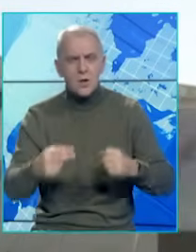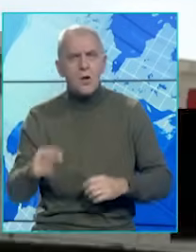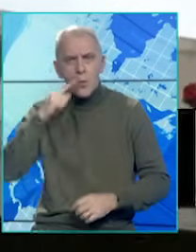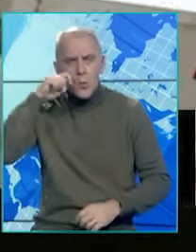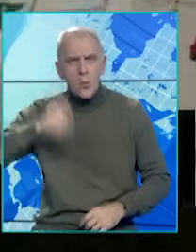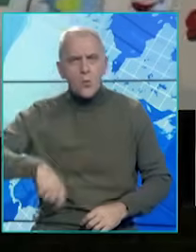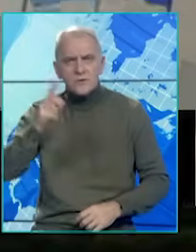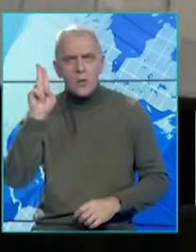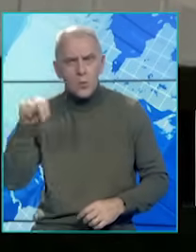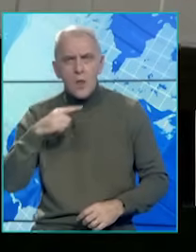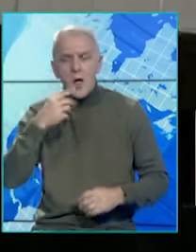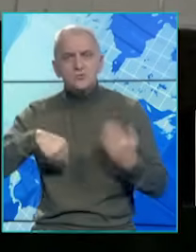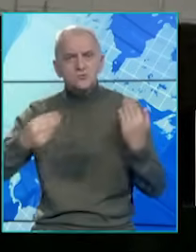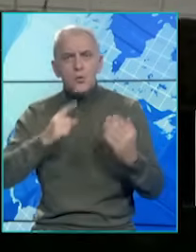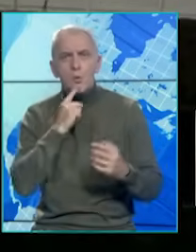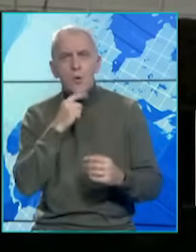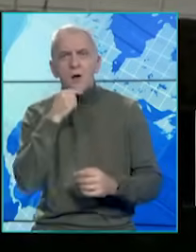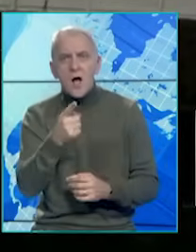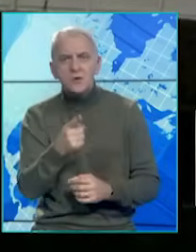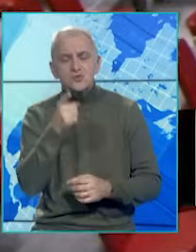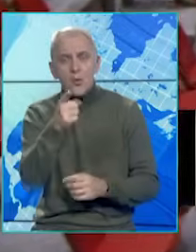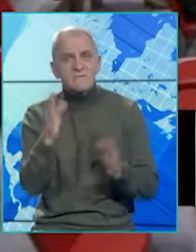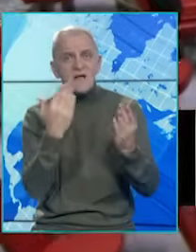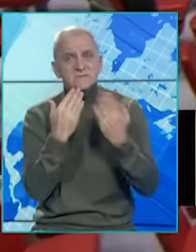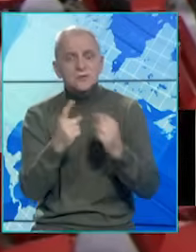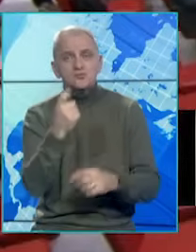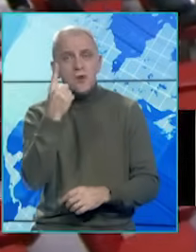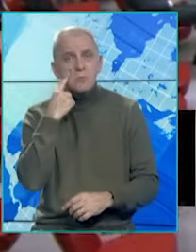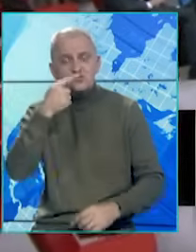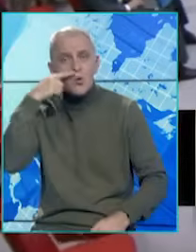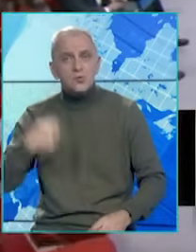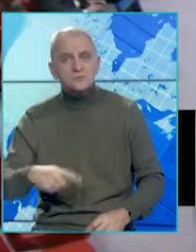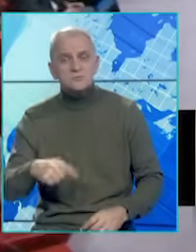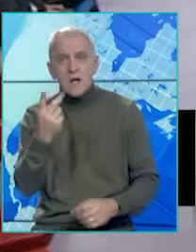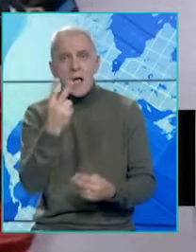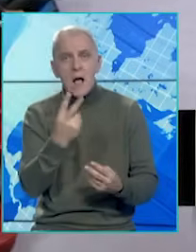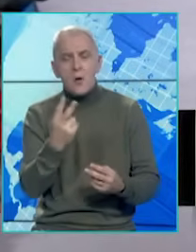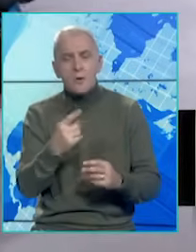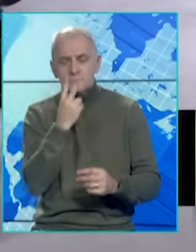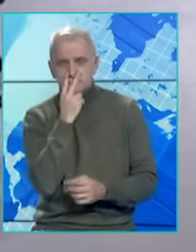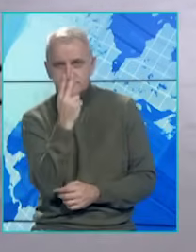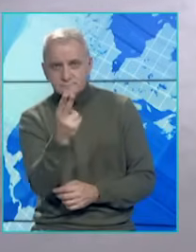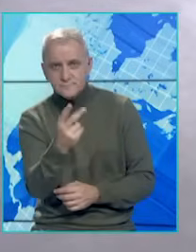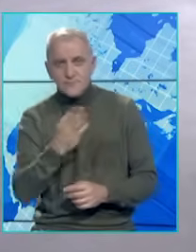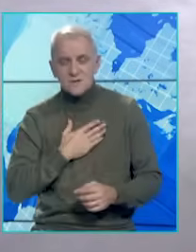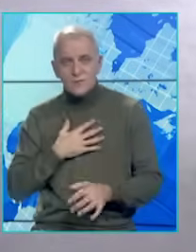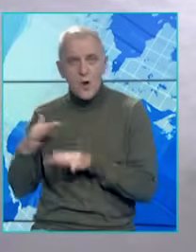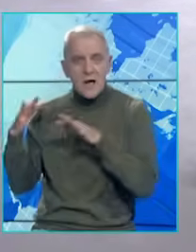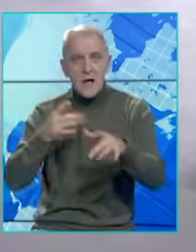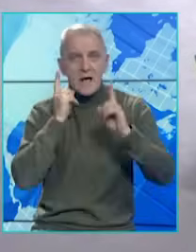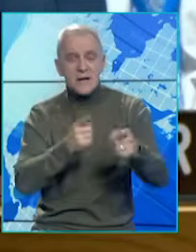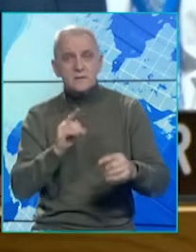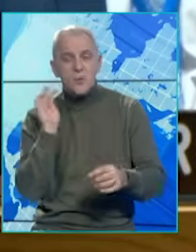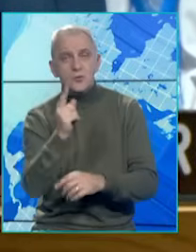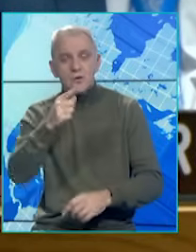UN-u objavio je sadržaj izjave u kojoj se navodi da je ovaj sastanak još jedan pokušaj Rusije da odvrati pozornost od svog agresorskog rata